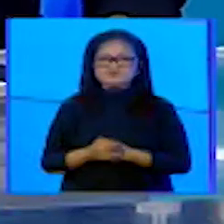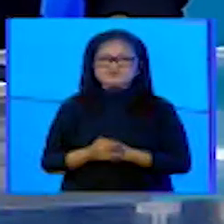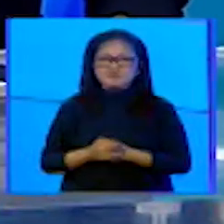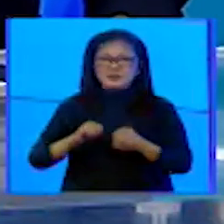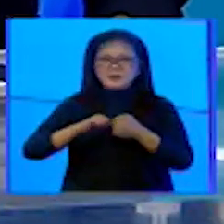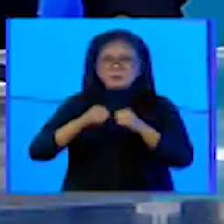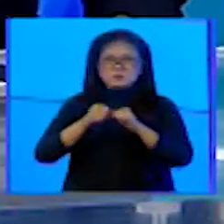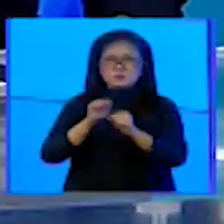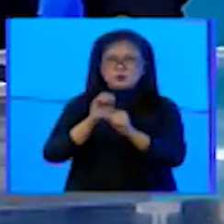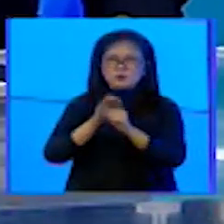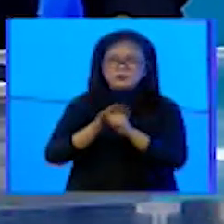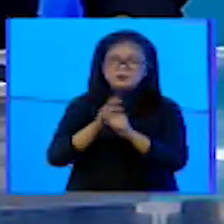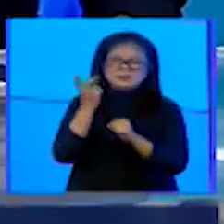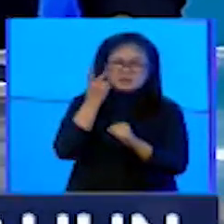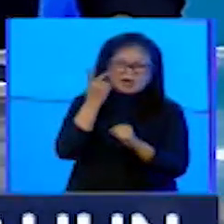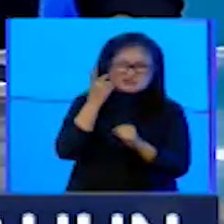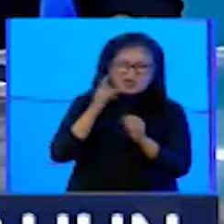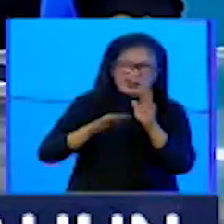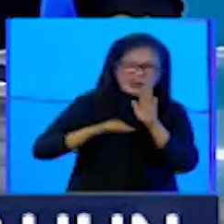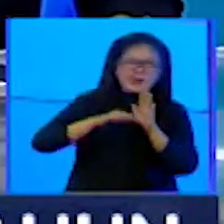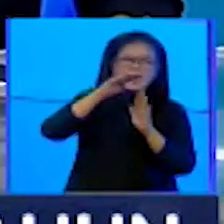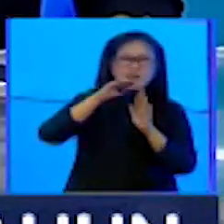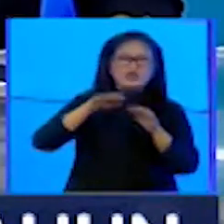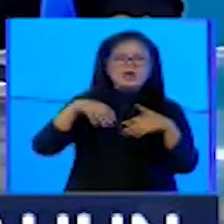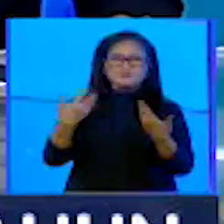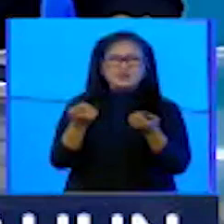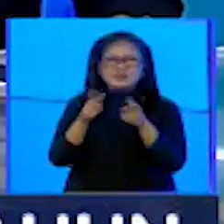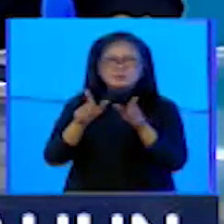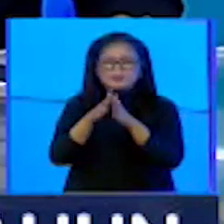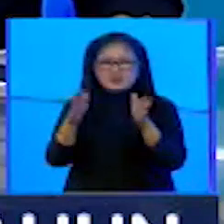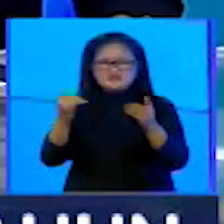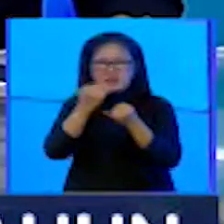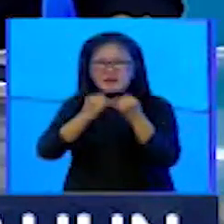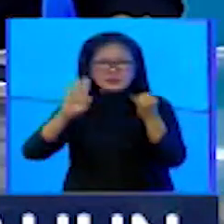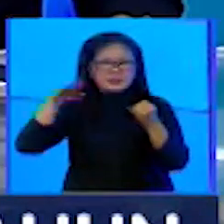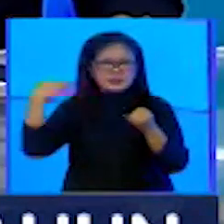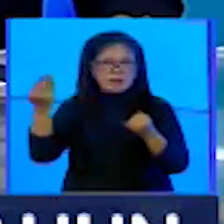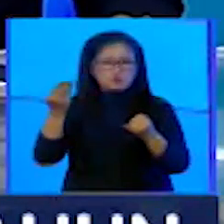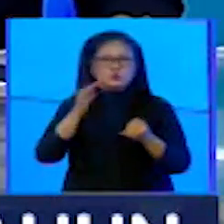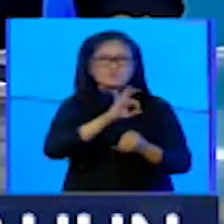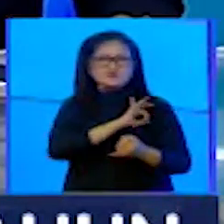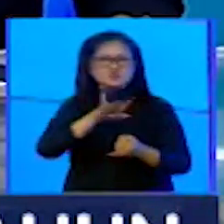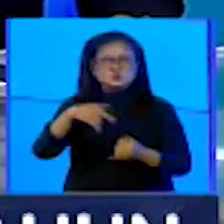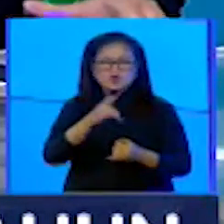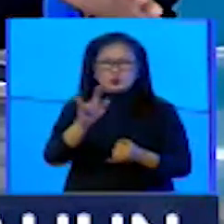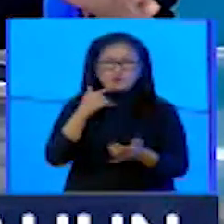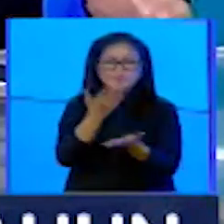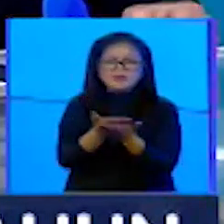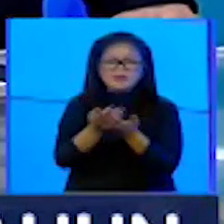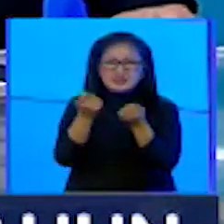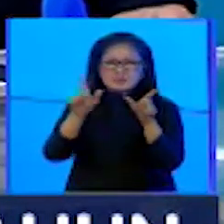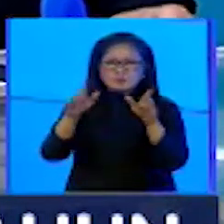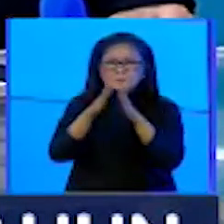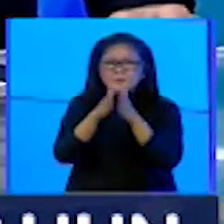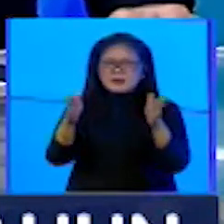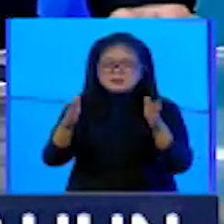Mengantisipasi lonjakan kasus COVID-19 akibat libur panjang akhir tahun, Presiden Joko Widodo meminta agar libur panjang akhir tahun